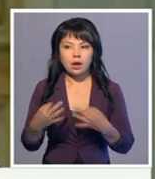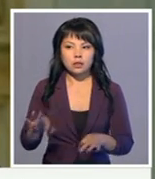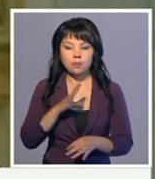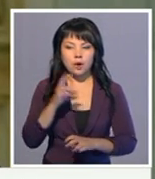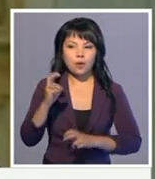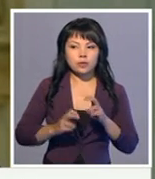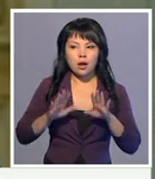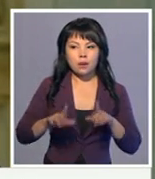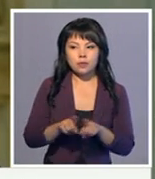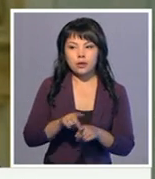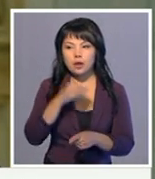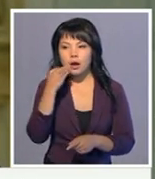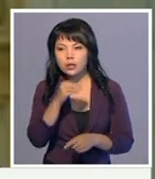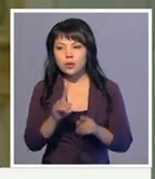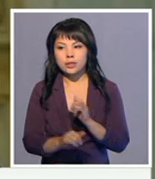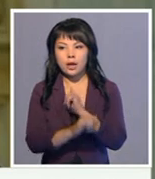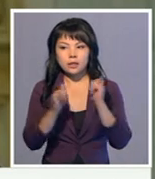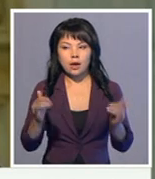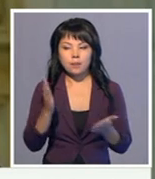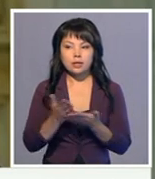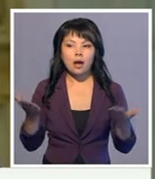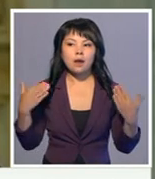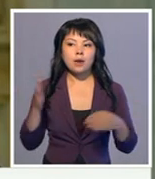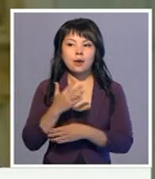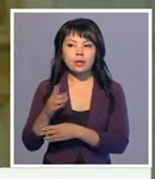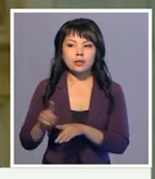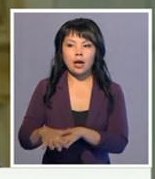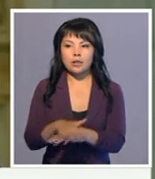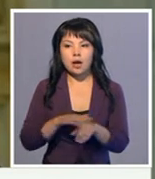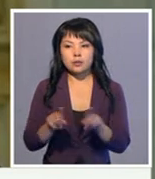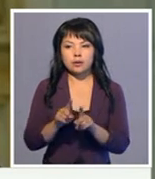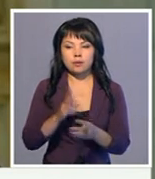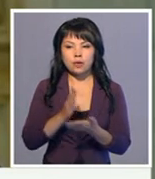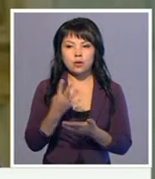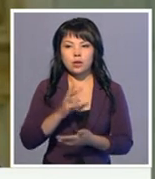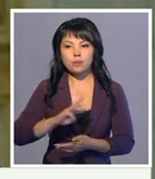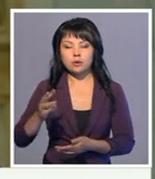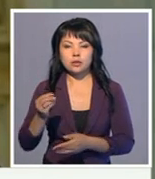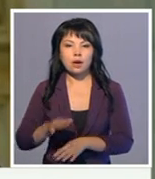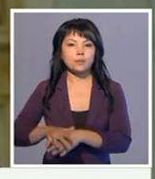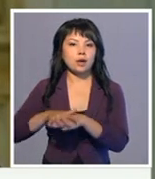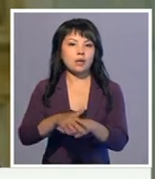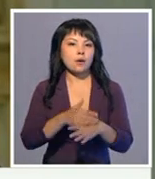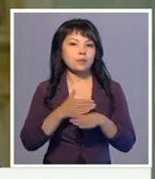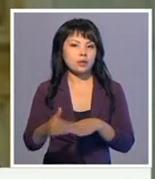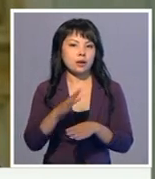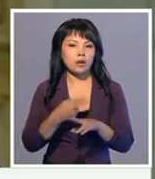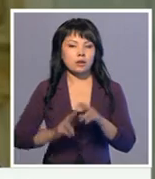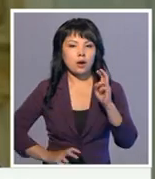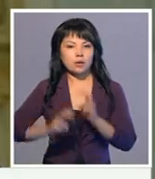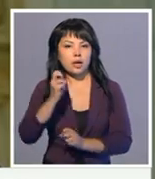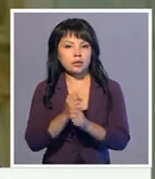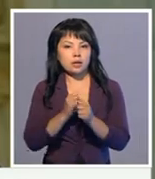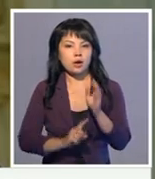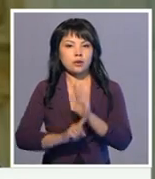өндіріс орындарының саны да сапасы да артты. Паркте индустриалды аймақ құру үшін биыл 4 миллиард теңге бөлінді. Осы жылы алғашқы өндіріс өз